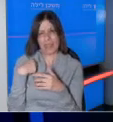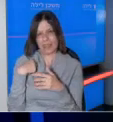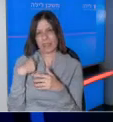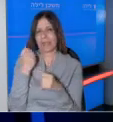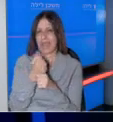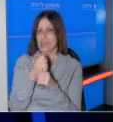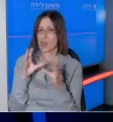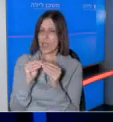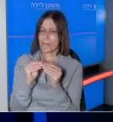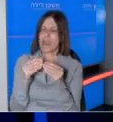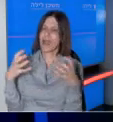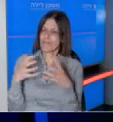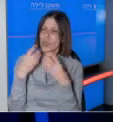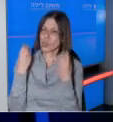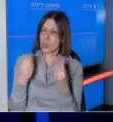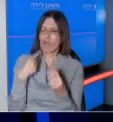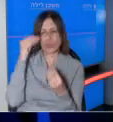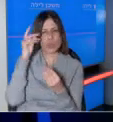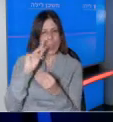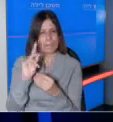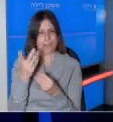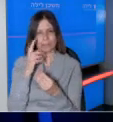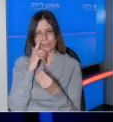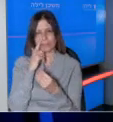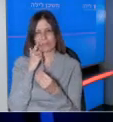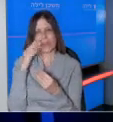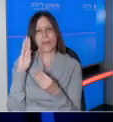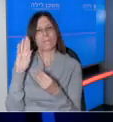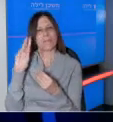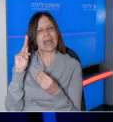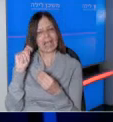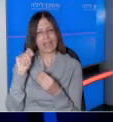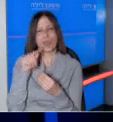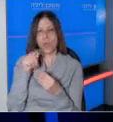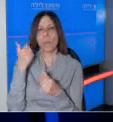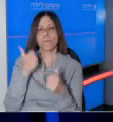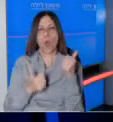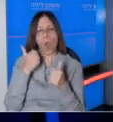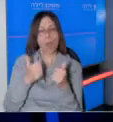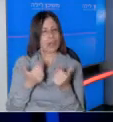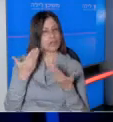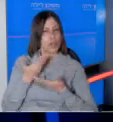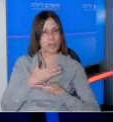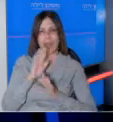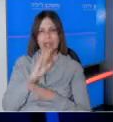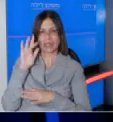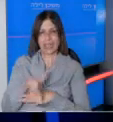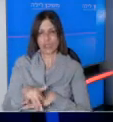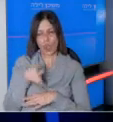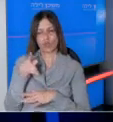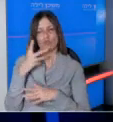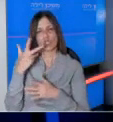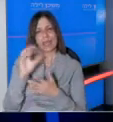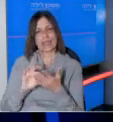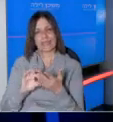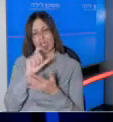לדעתי הם עשו את זה עם חברה די טובה, אני לא זוכר מי, אבל... אבל רגע, ברקת הוא מועמד לגיטימי, אין נגדו 3 כתבי אישום, אין